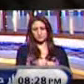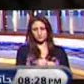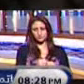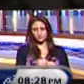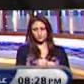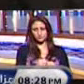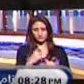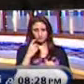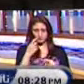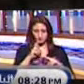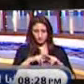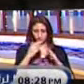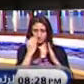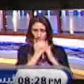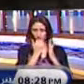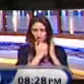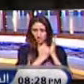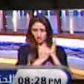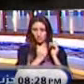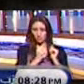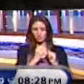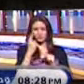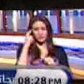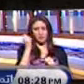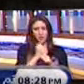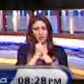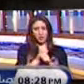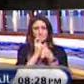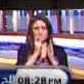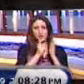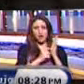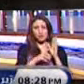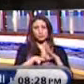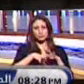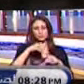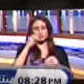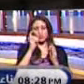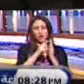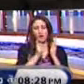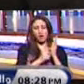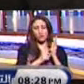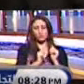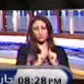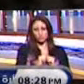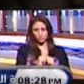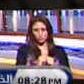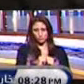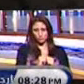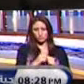ثم نتخذ إجراءات الإصدار القانون، وبكده نكون يعني نسير في خطة ثابتة،